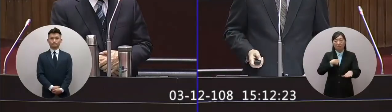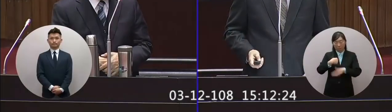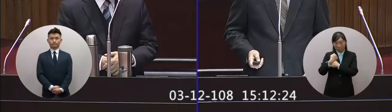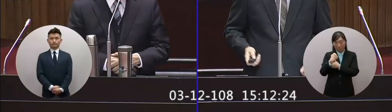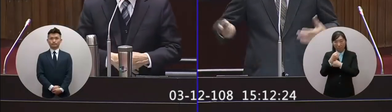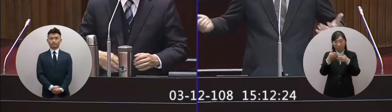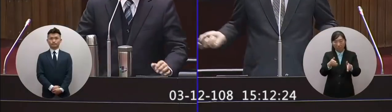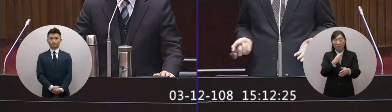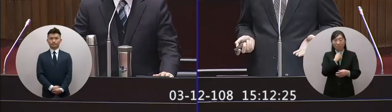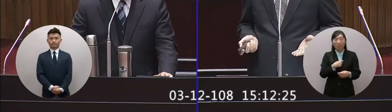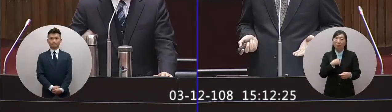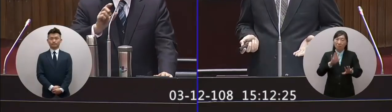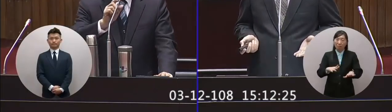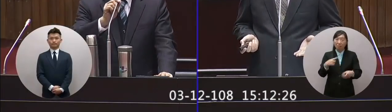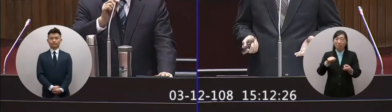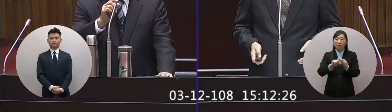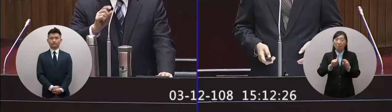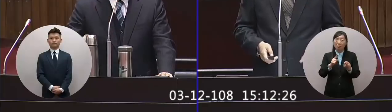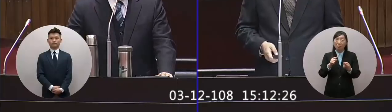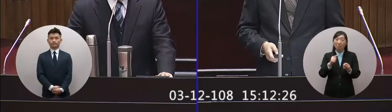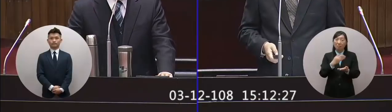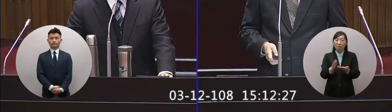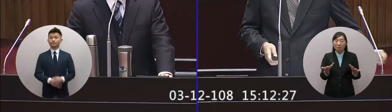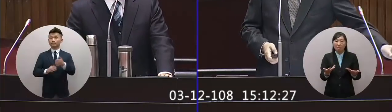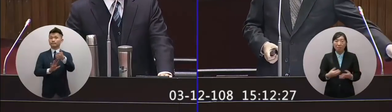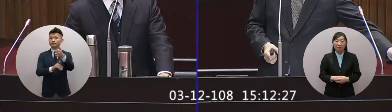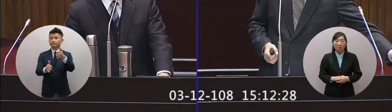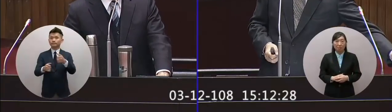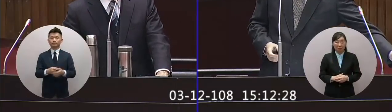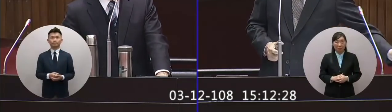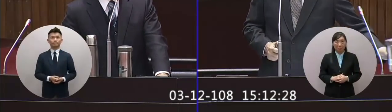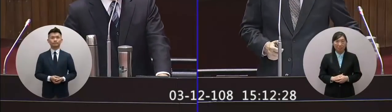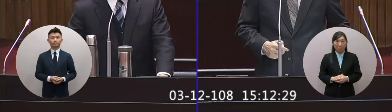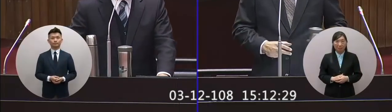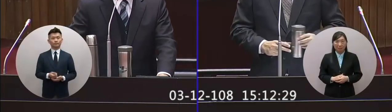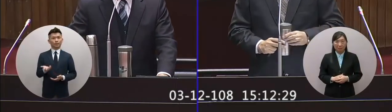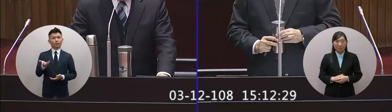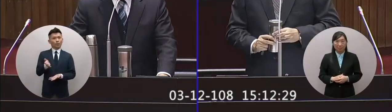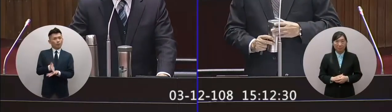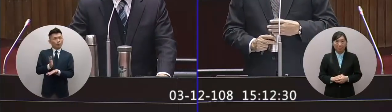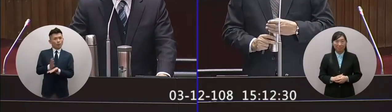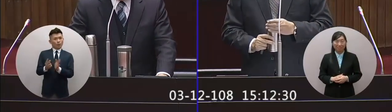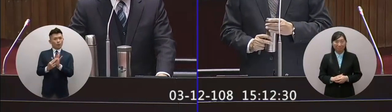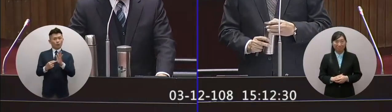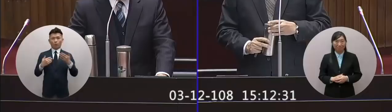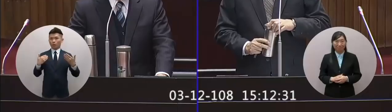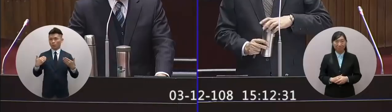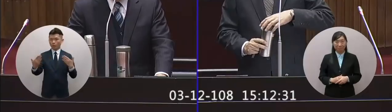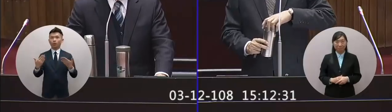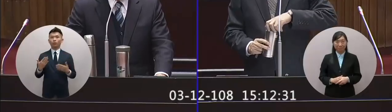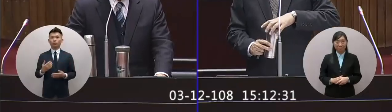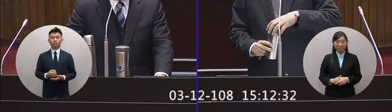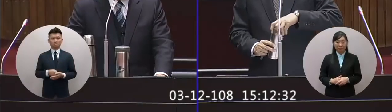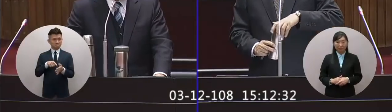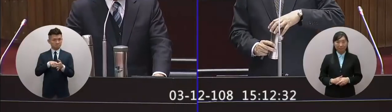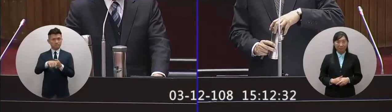力的所在，啊，咱到底要安怎做才是对？ 委员，哦，你这真正够有说服力，而且嘛